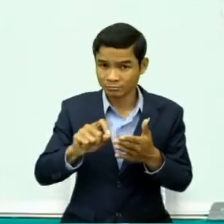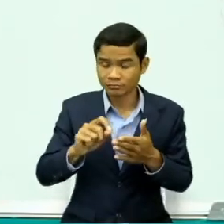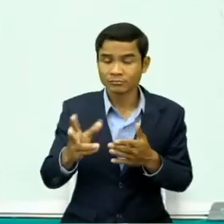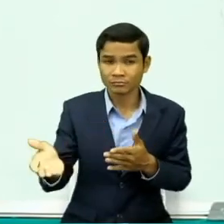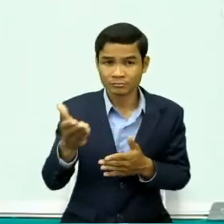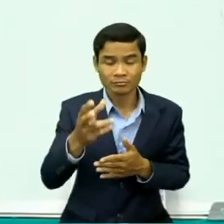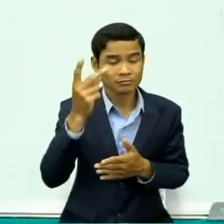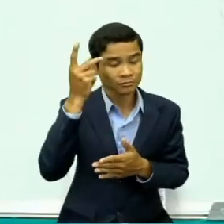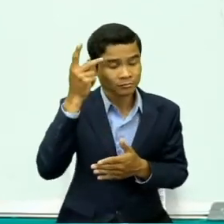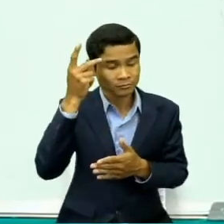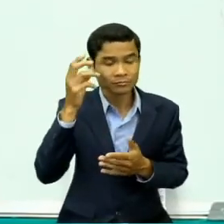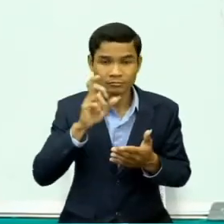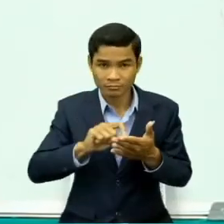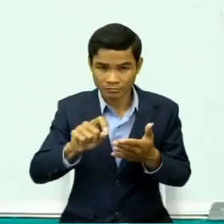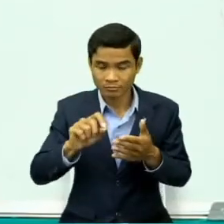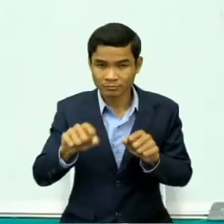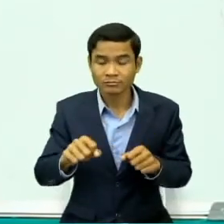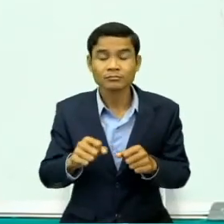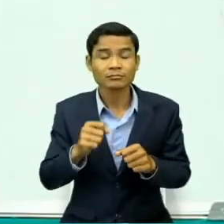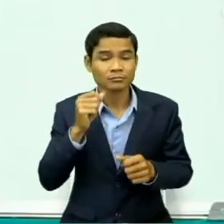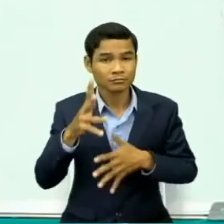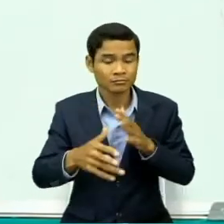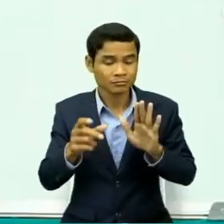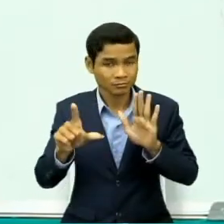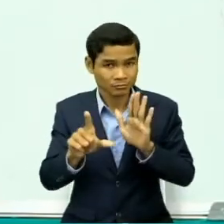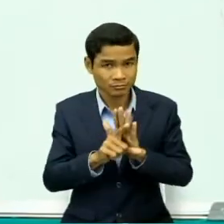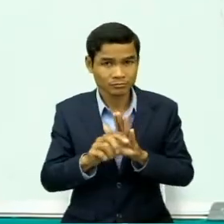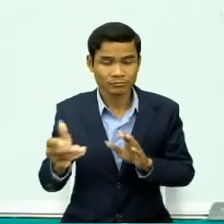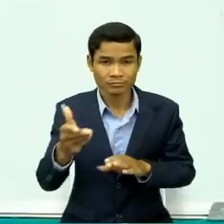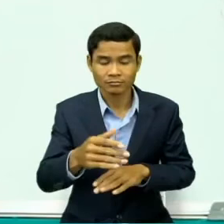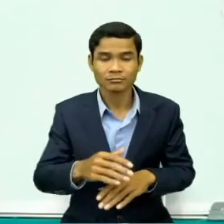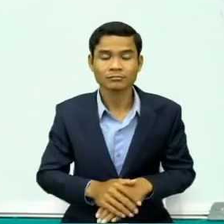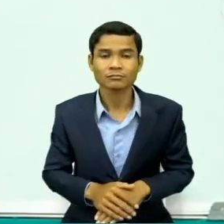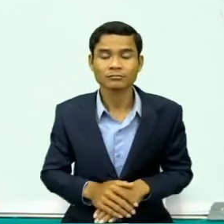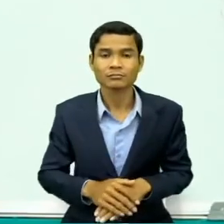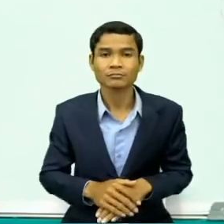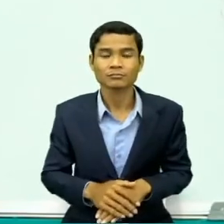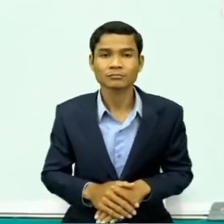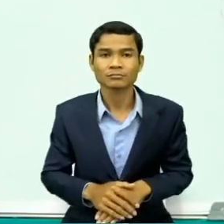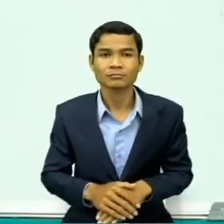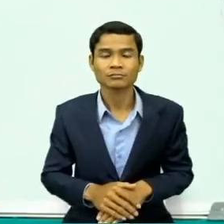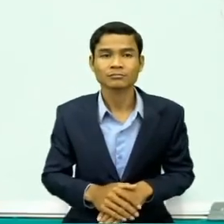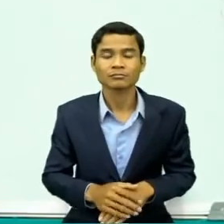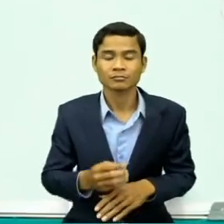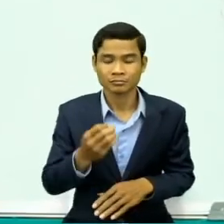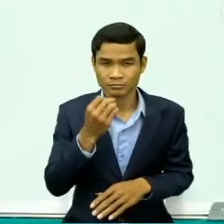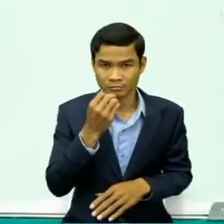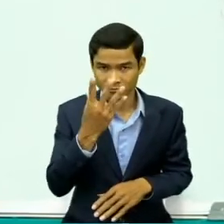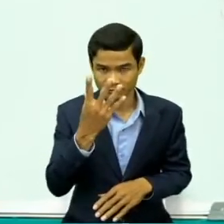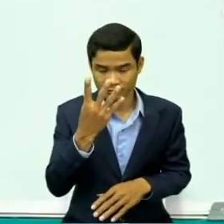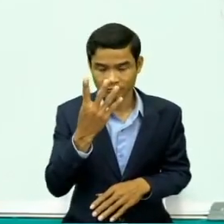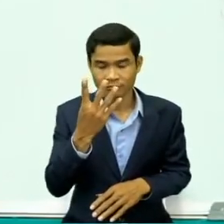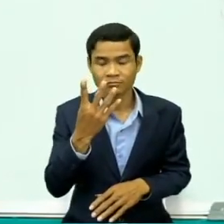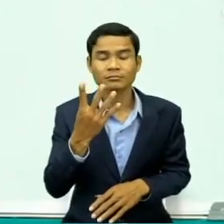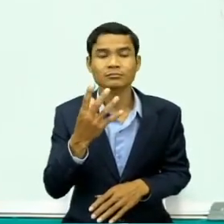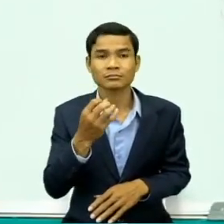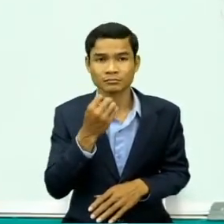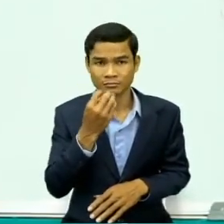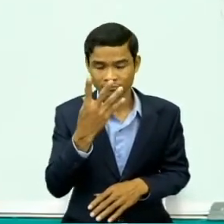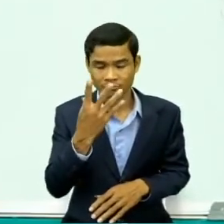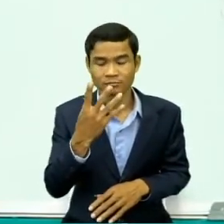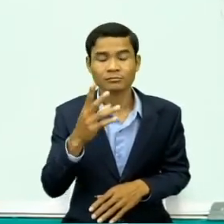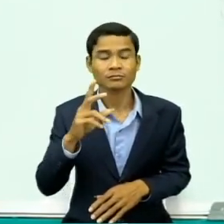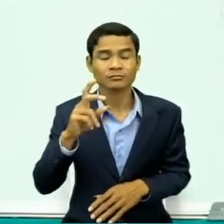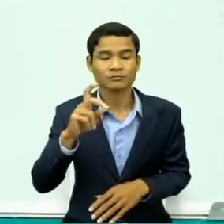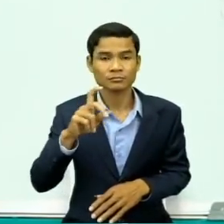lần thai bàn lứ. Lư lư. Chà, con sẽ đập tặng ọc ní. Phá ca phi mà đồng